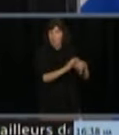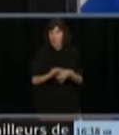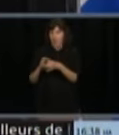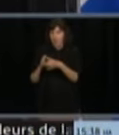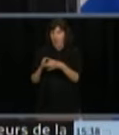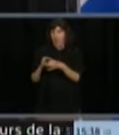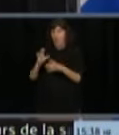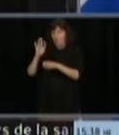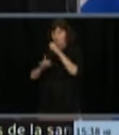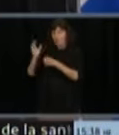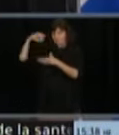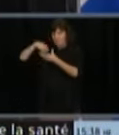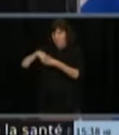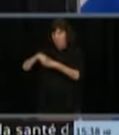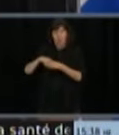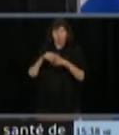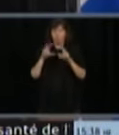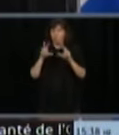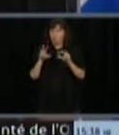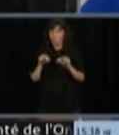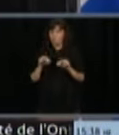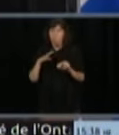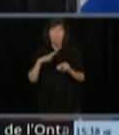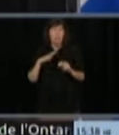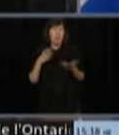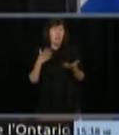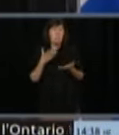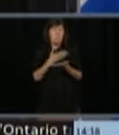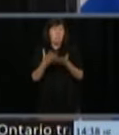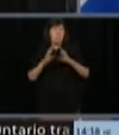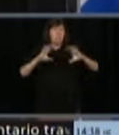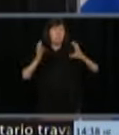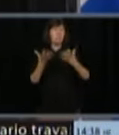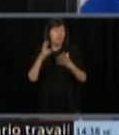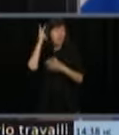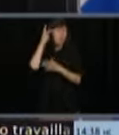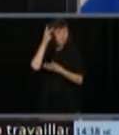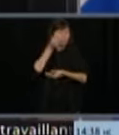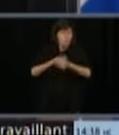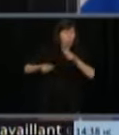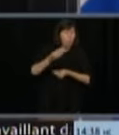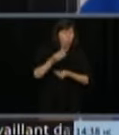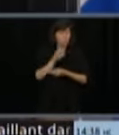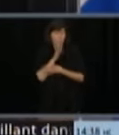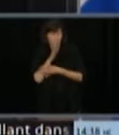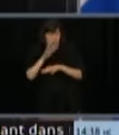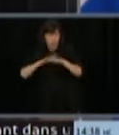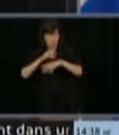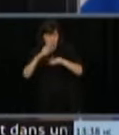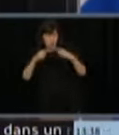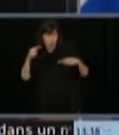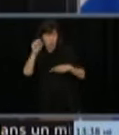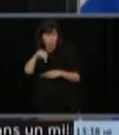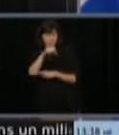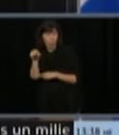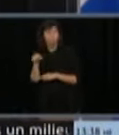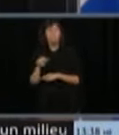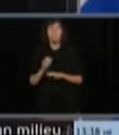que vous seriez ouvert à en parler en commission parlementaire? Écoutez, concernant les restaurants, les gyms, les